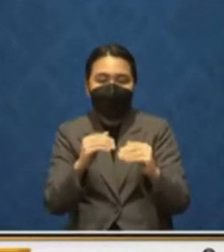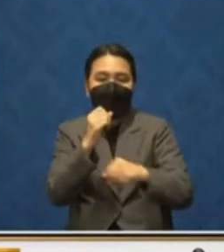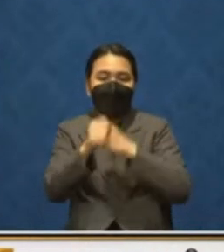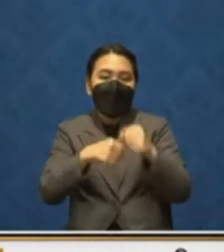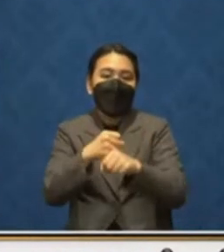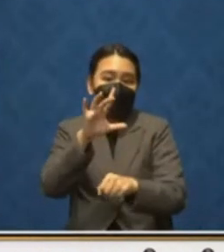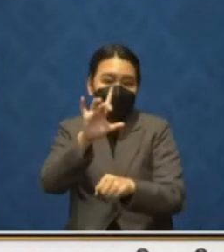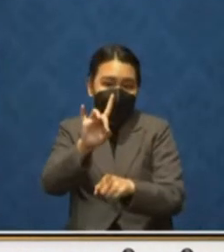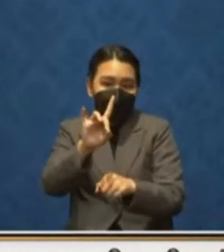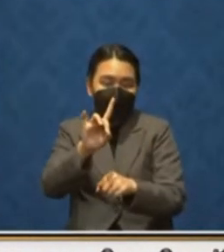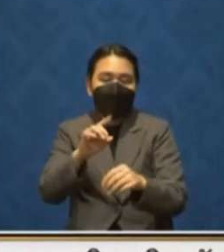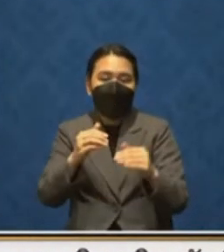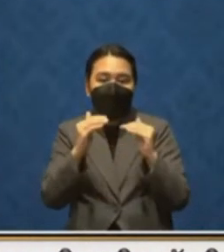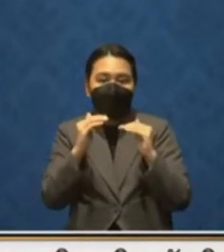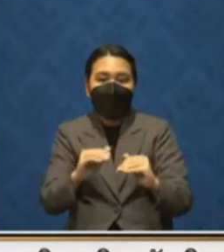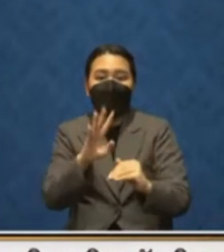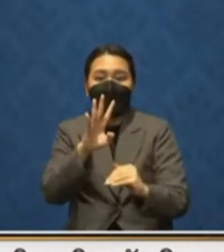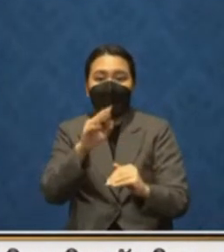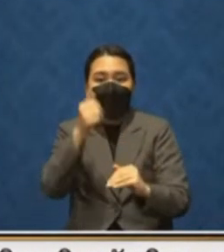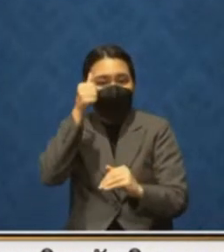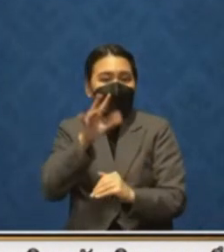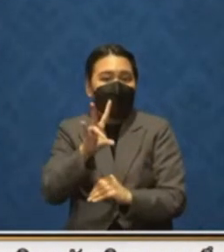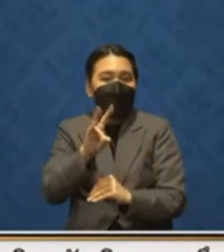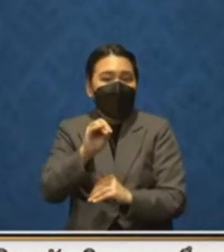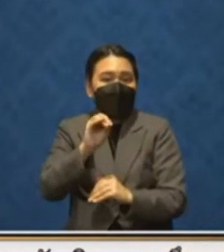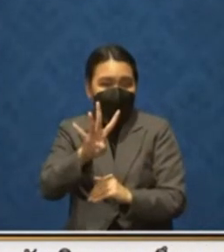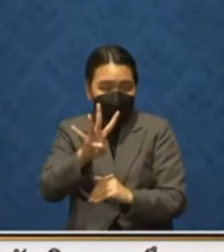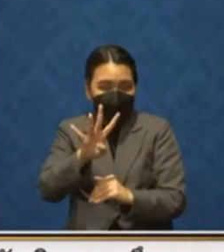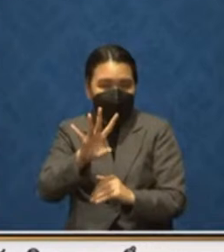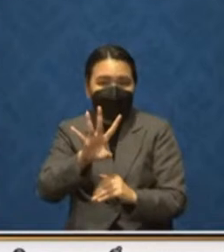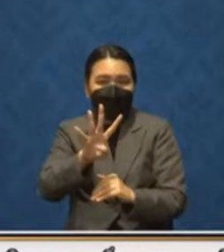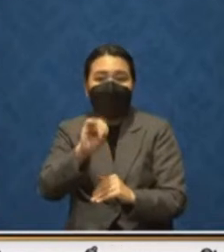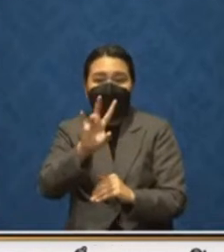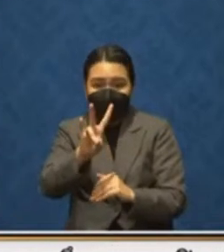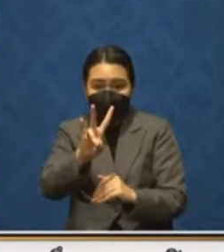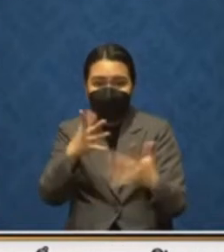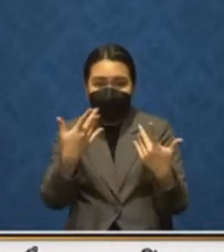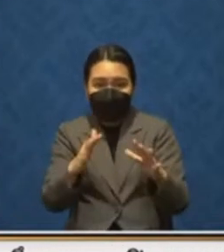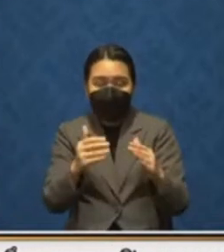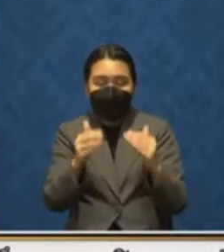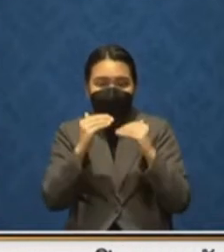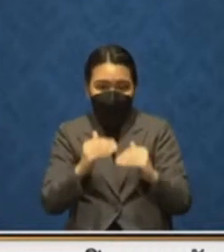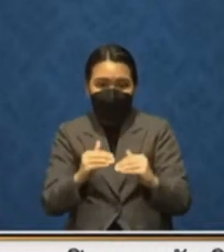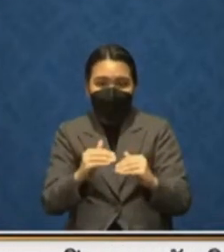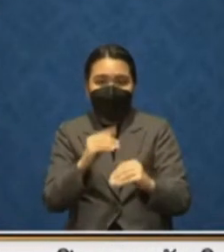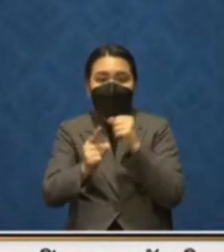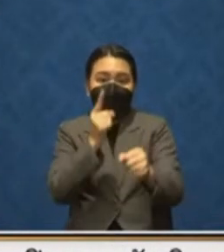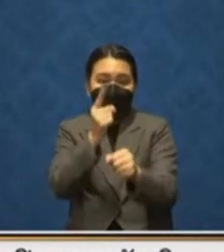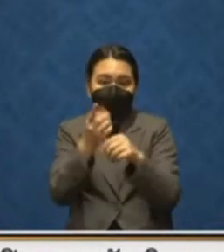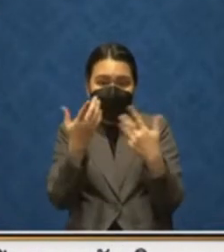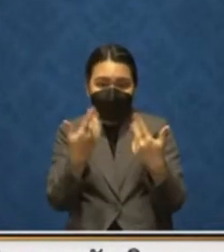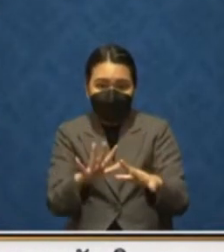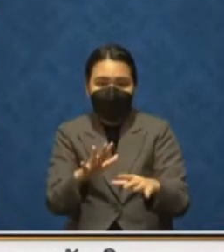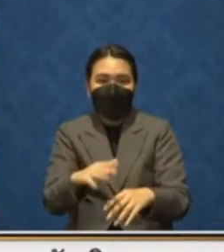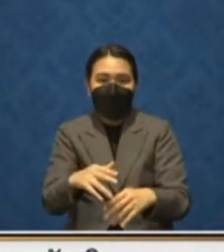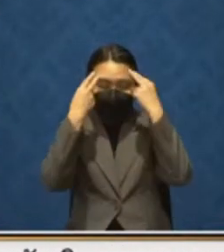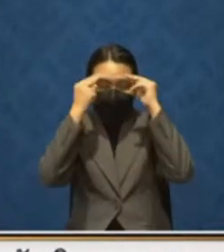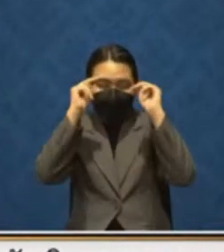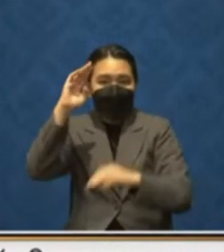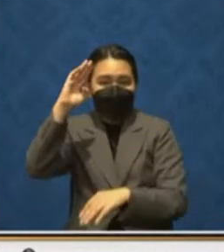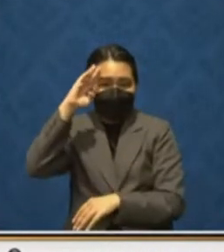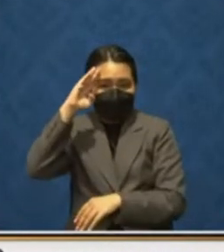ren xin Da47วันพลเอกสุริยุทธ 1ปีแล้วก็คุณประยุทธ์นี่